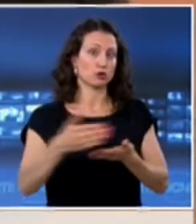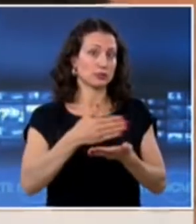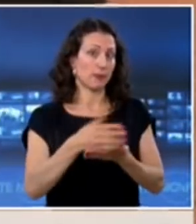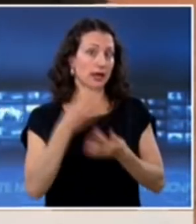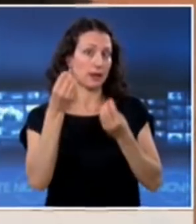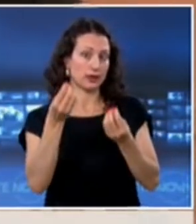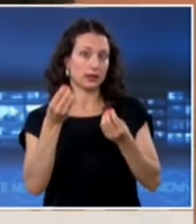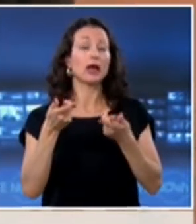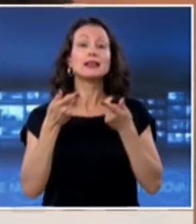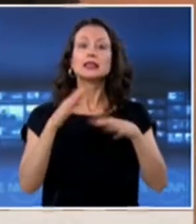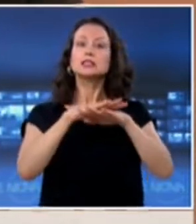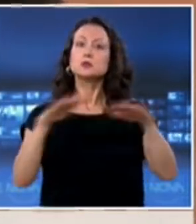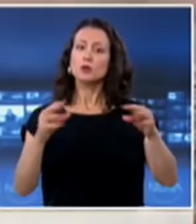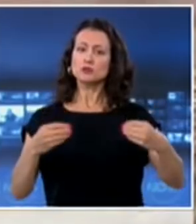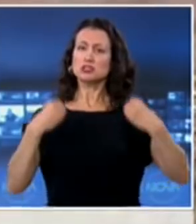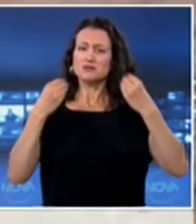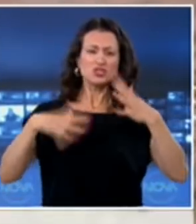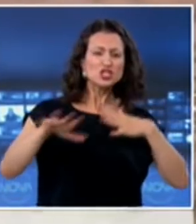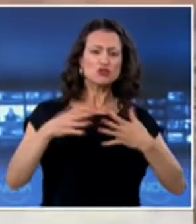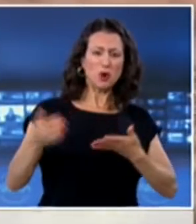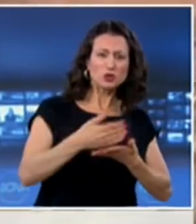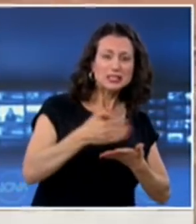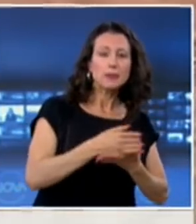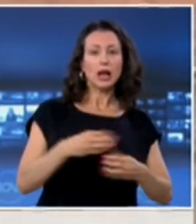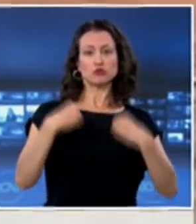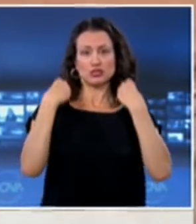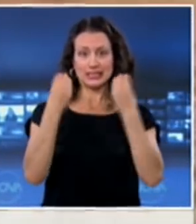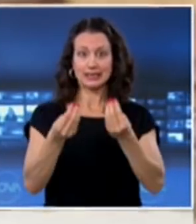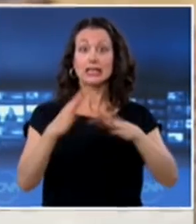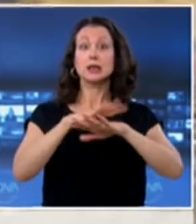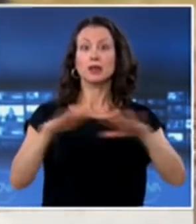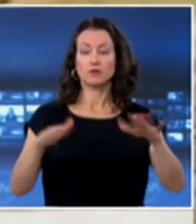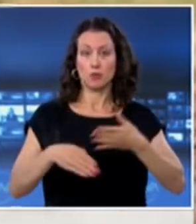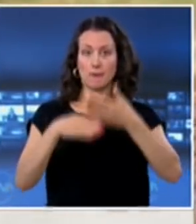нея ще бъдат предоставени всички средства, дарени на кампанията му.